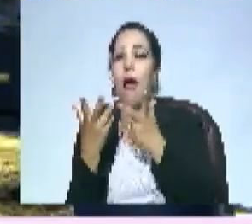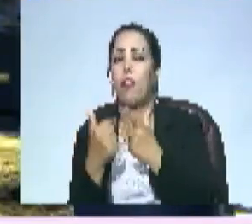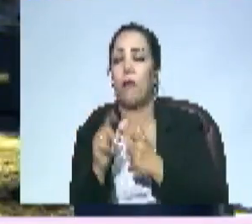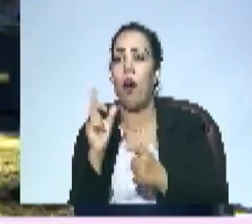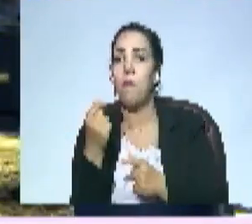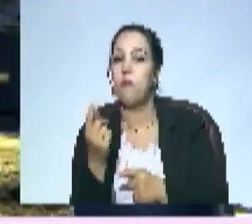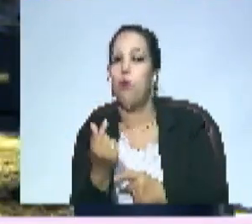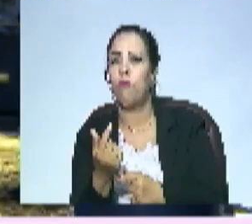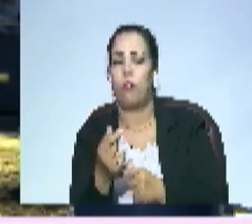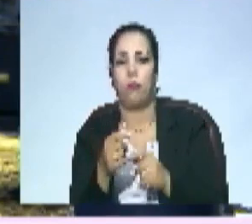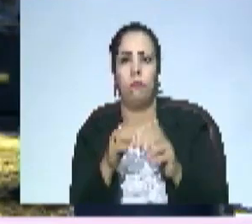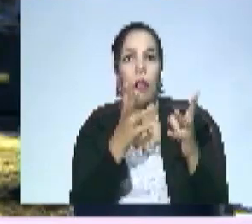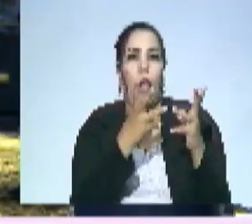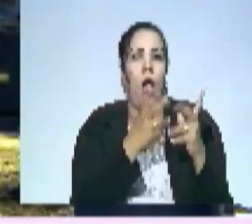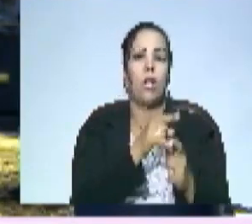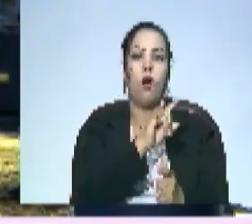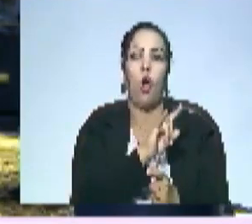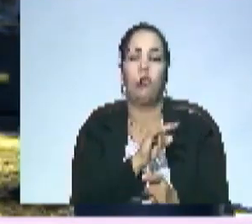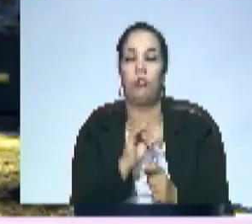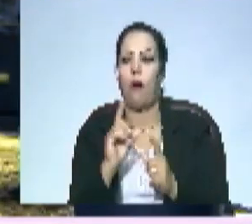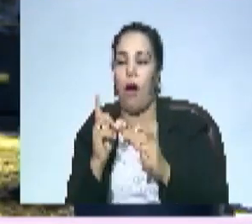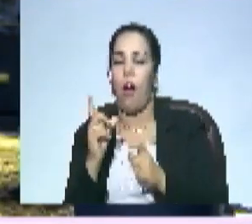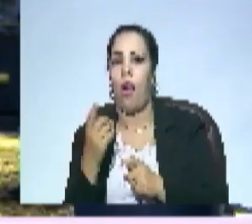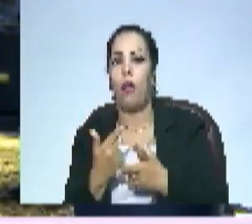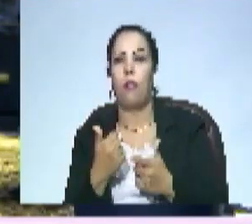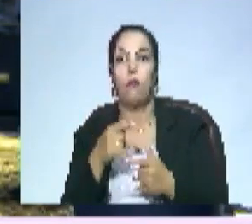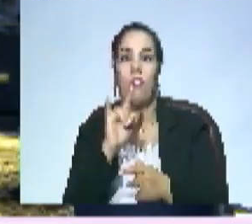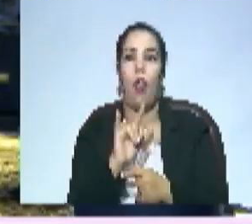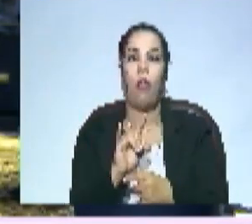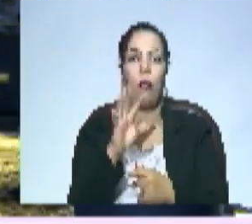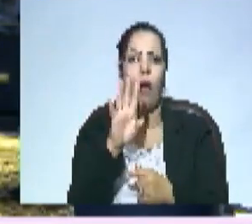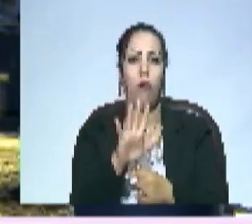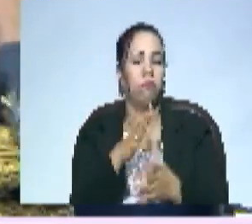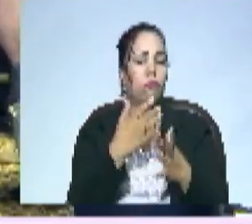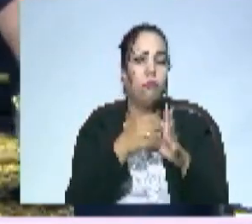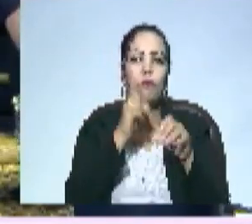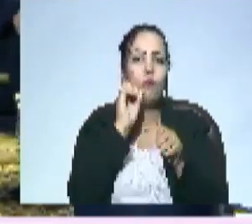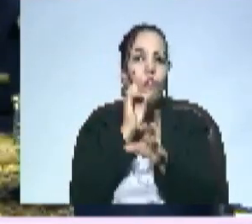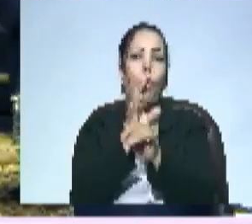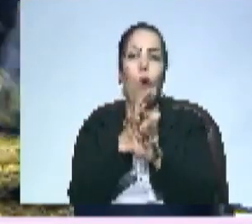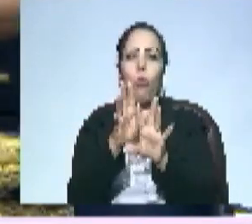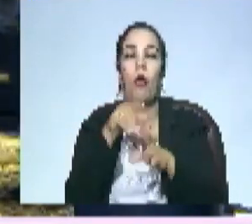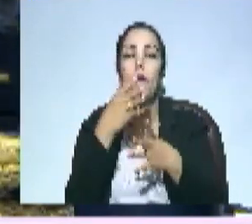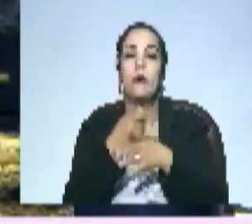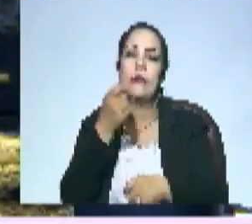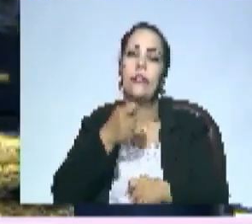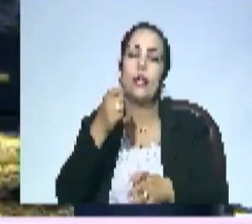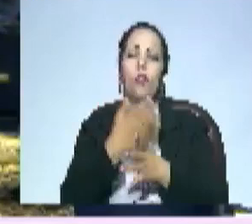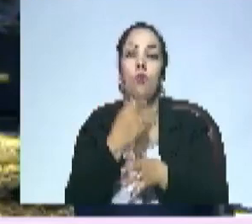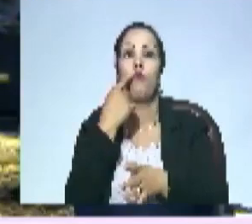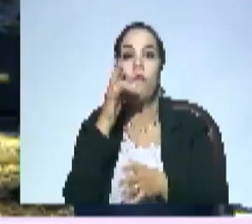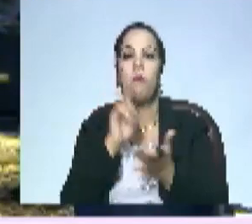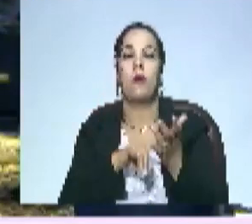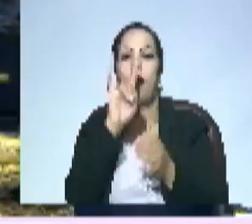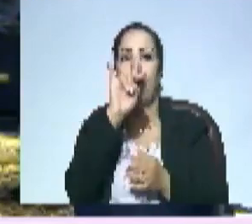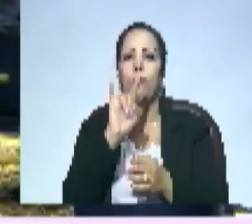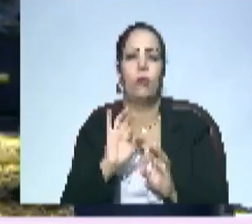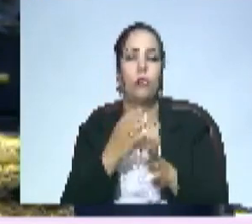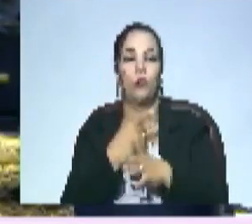بنعملها دي تعمل خمس او ست ترنشات 10 على 10 هتبقى من هتشوفوا شكلها عامل ازاي